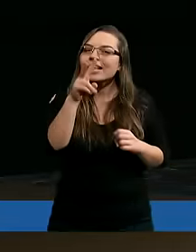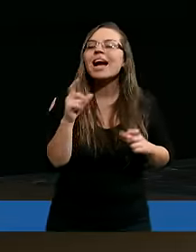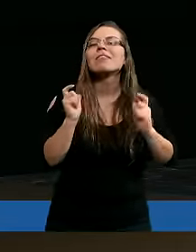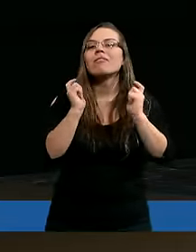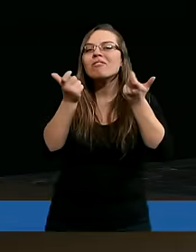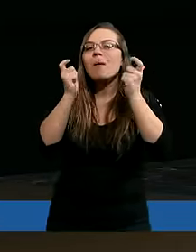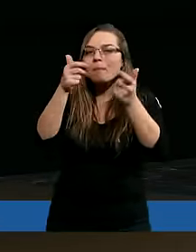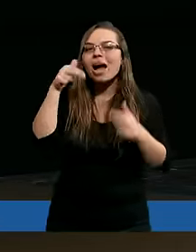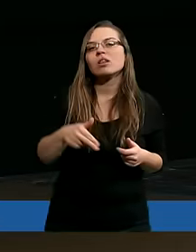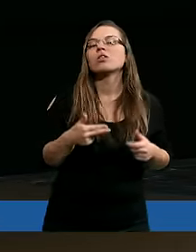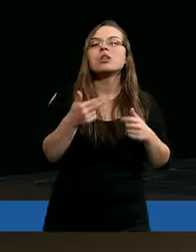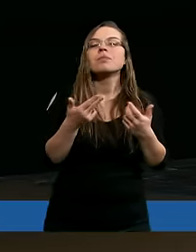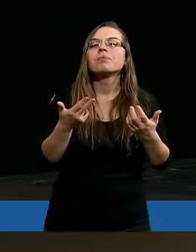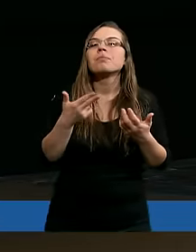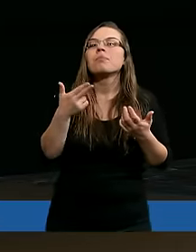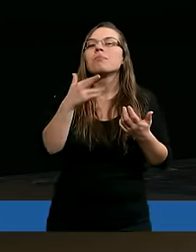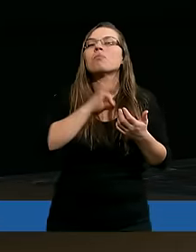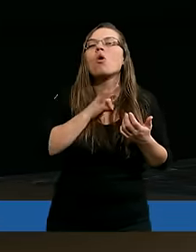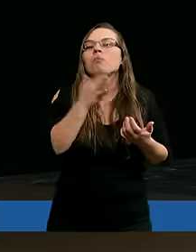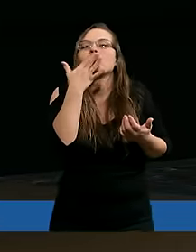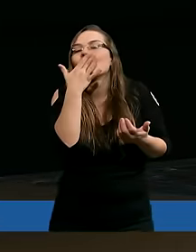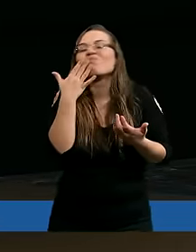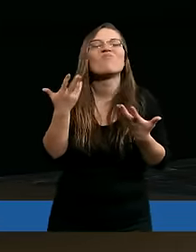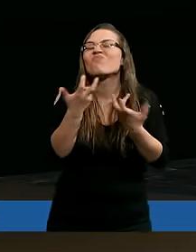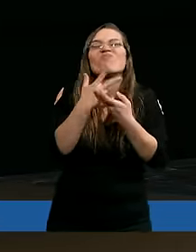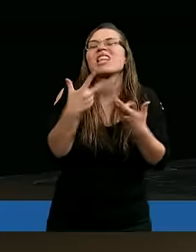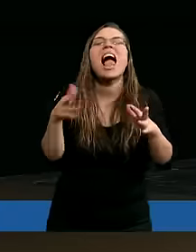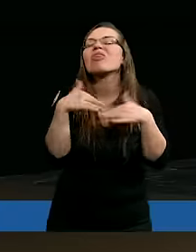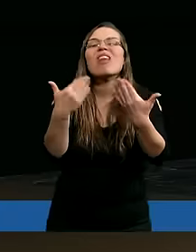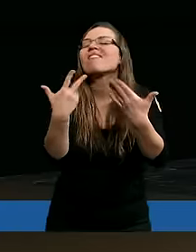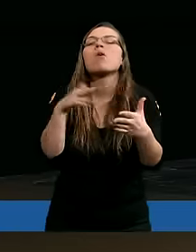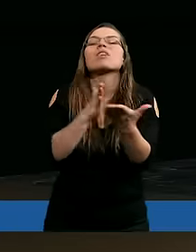takim wypadku moje mówienie nigdy niczego nie dawało.